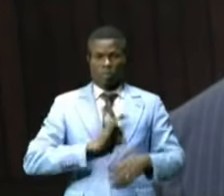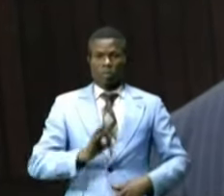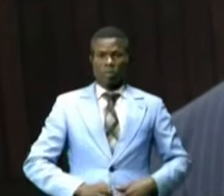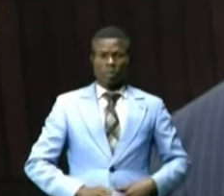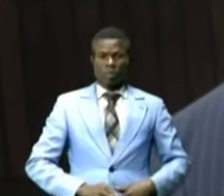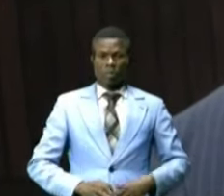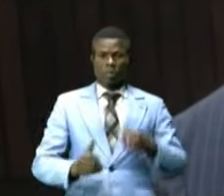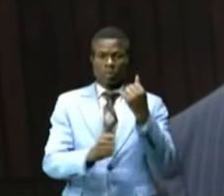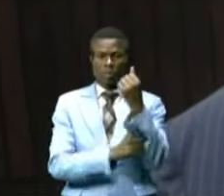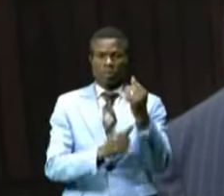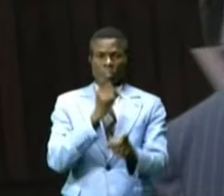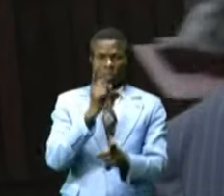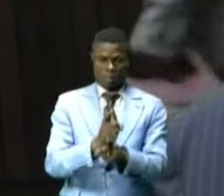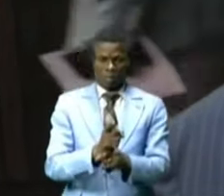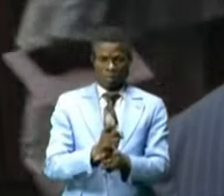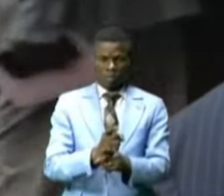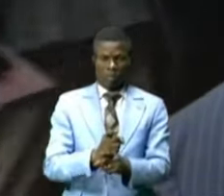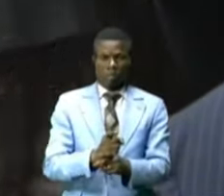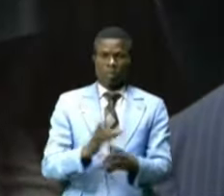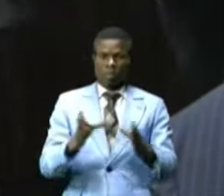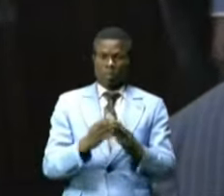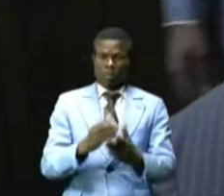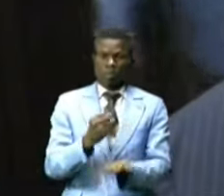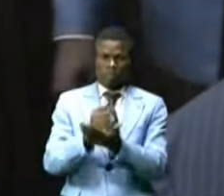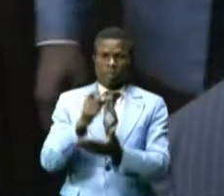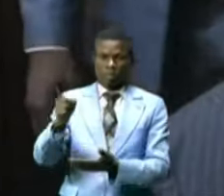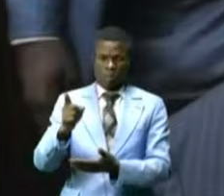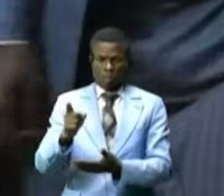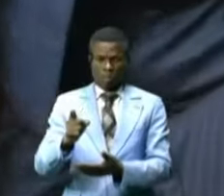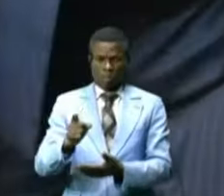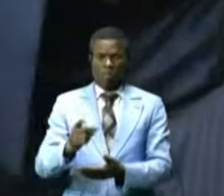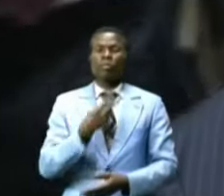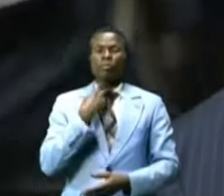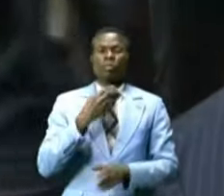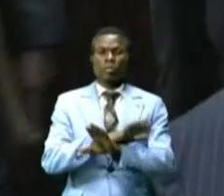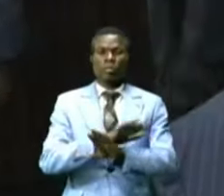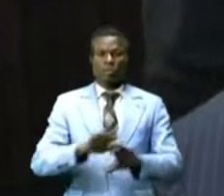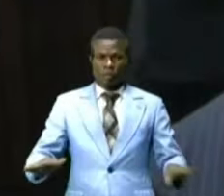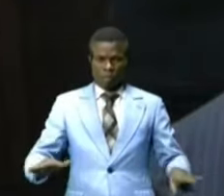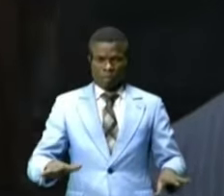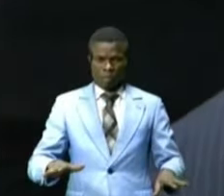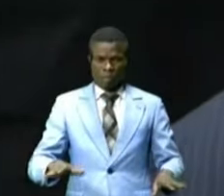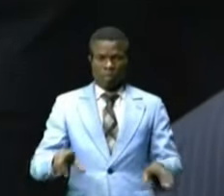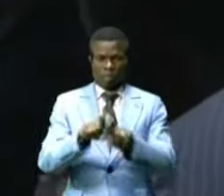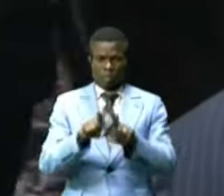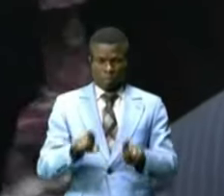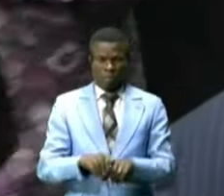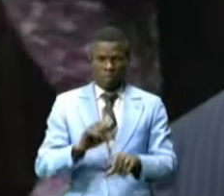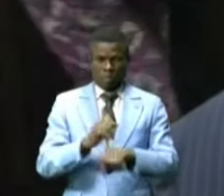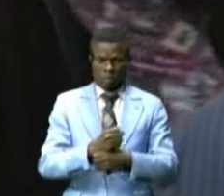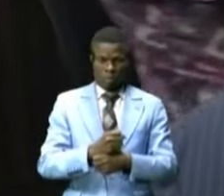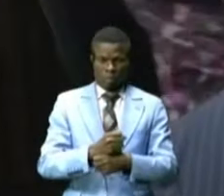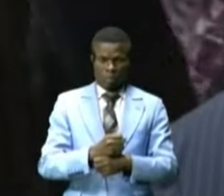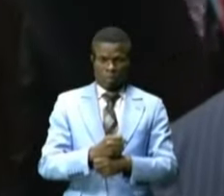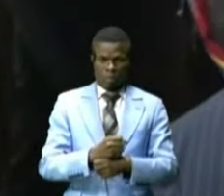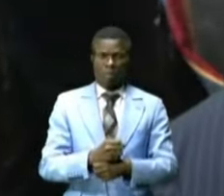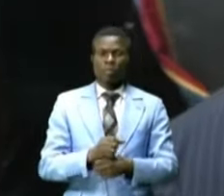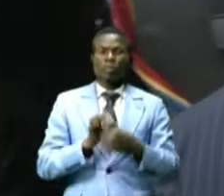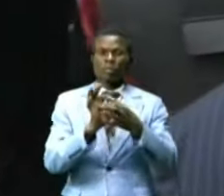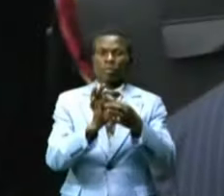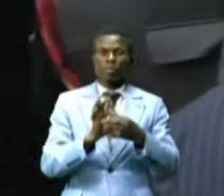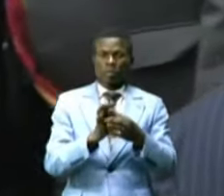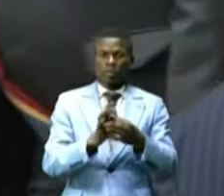pour qu'en son règne, l'embargo puisse être levé et créer finalement une armée qui a été montée en